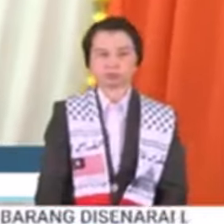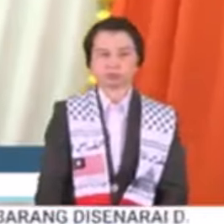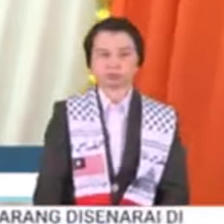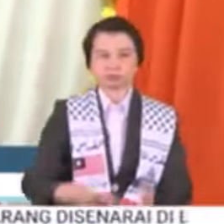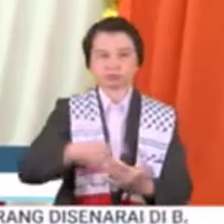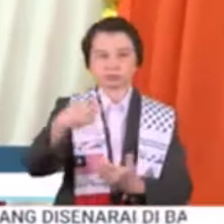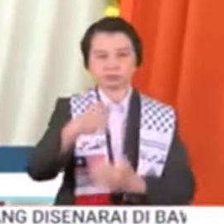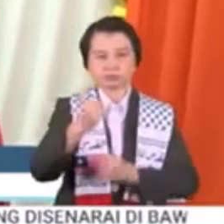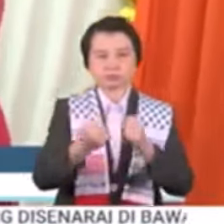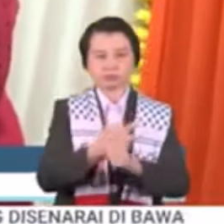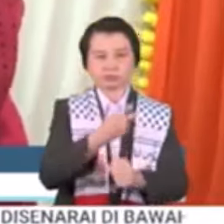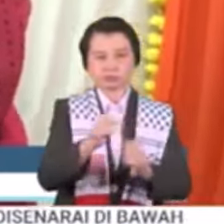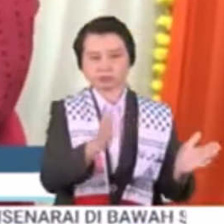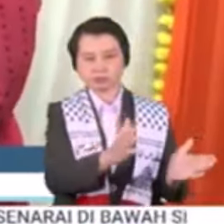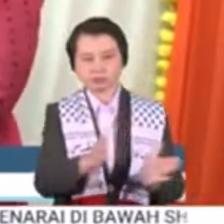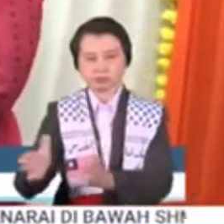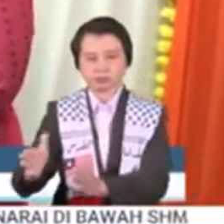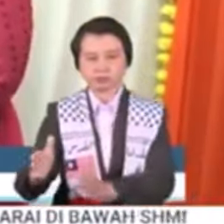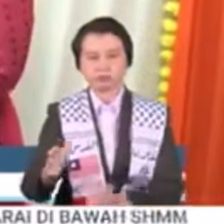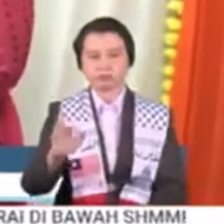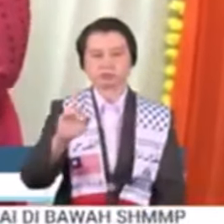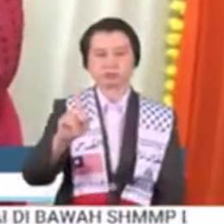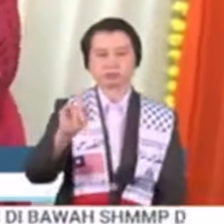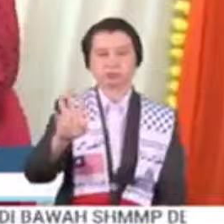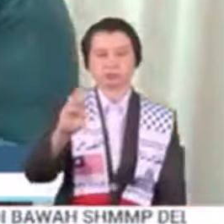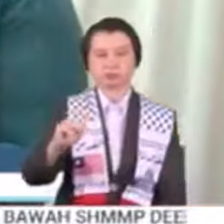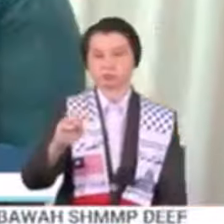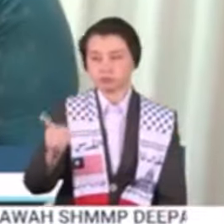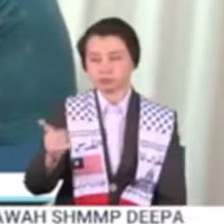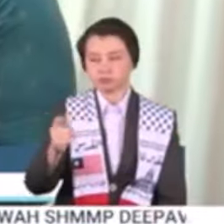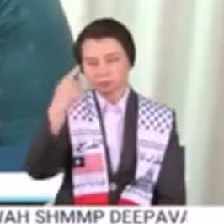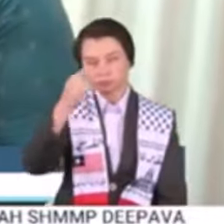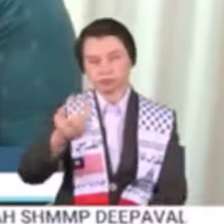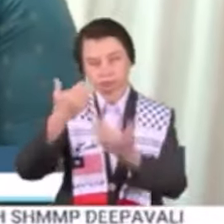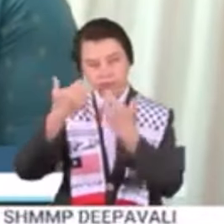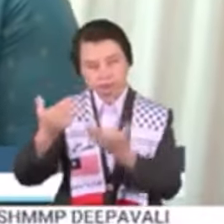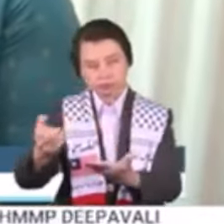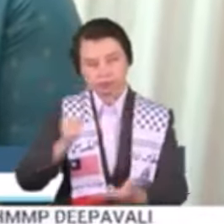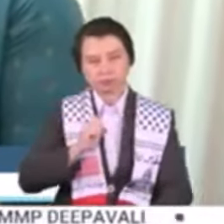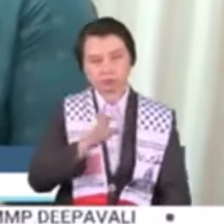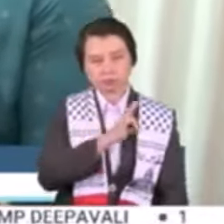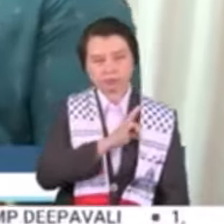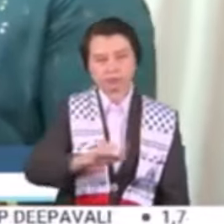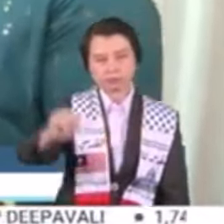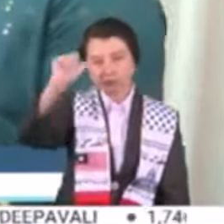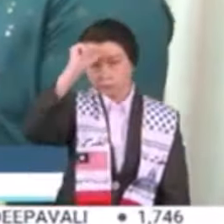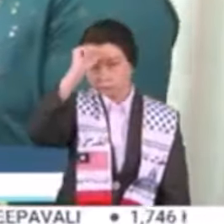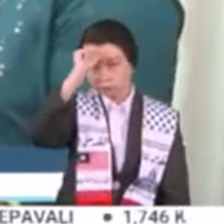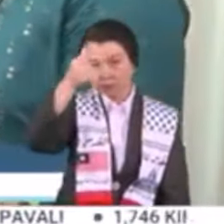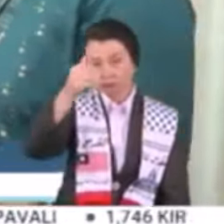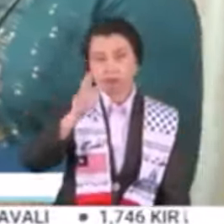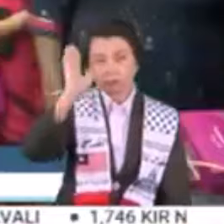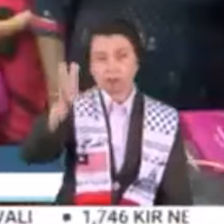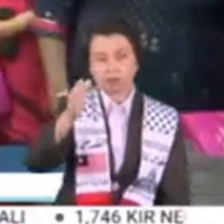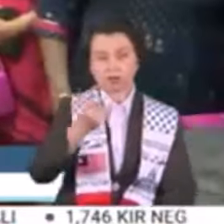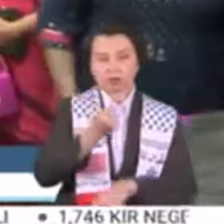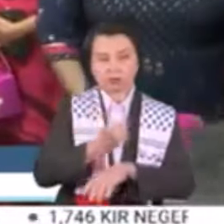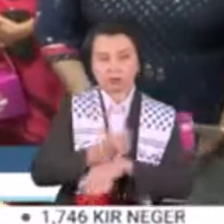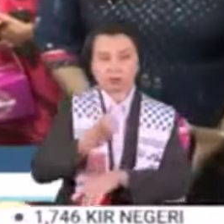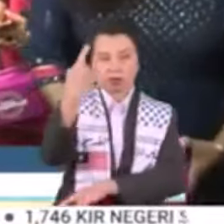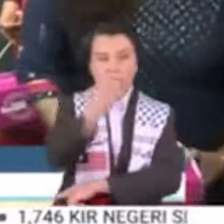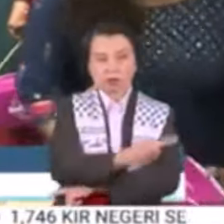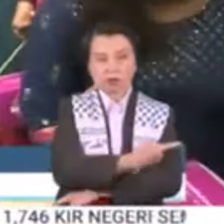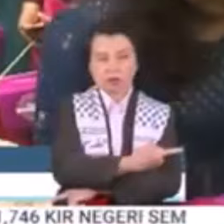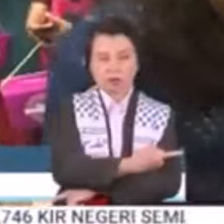Acara tahunan anjuran bahagian perhubungan awam RTM ini bagi menghargai kakitangan beragama Hindu yang akan bertugas pada